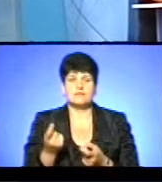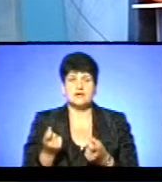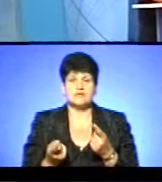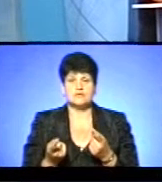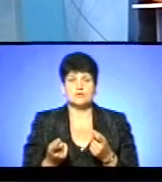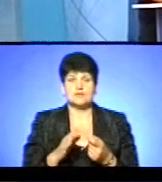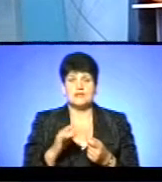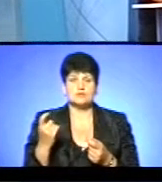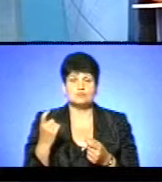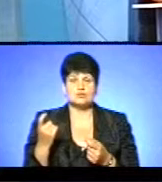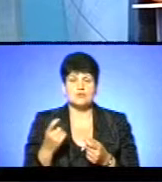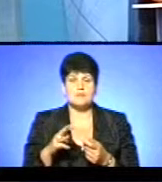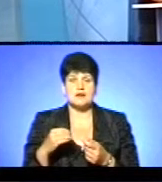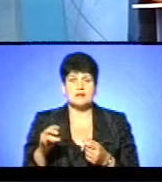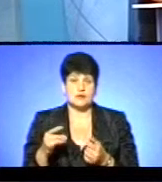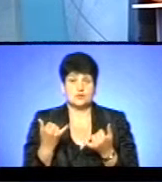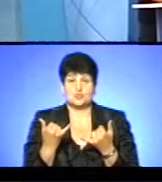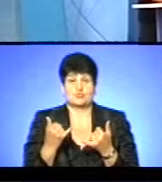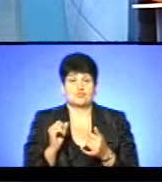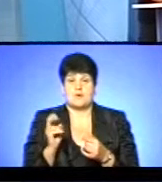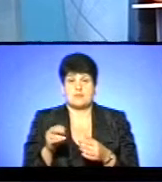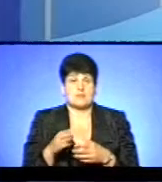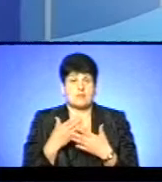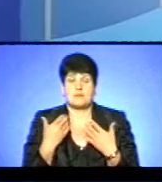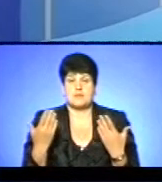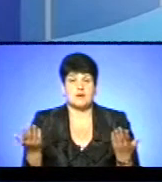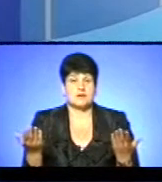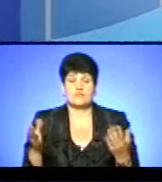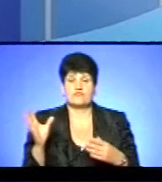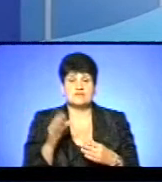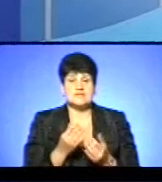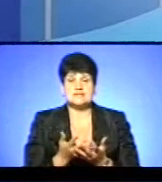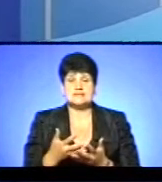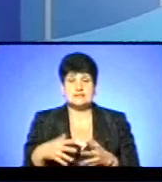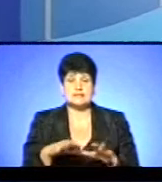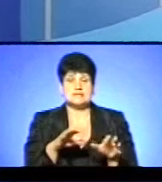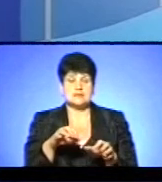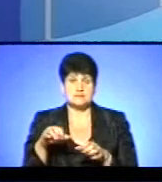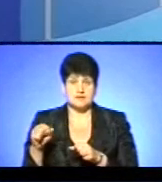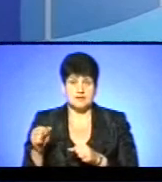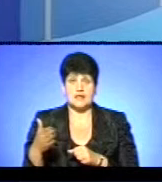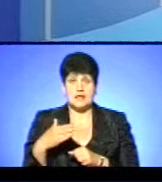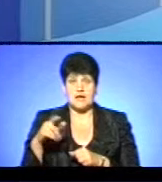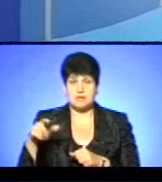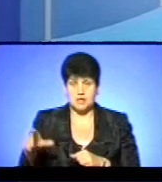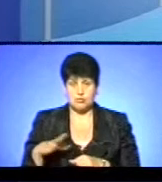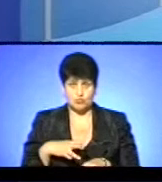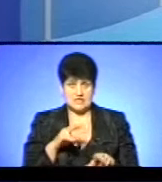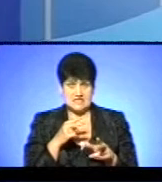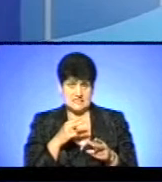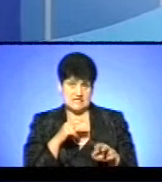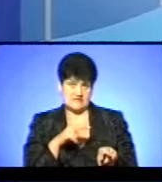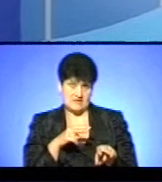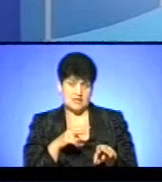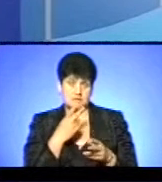безгосподарського майна. Тобто жодного акта по нинішній день ніхто не має. Тому ці всі сітки, які знімалися, і рибаки були свідками, що неодноразово, коли